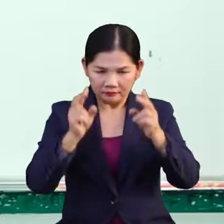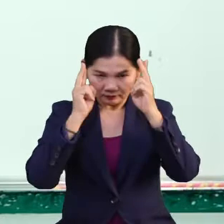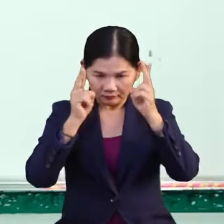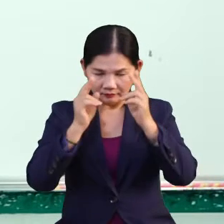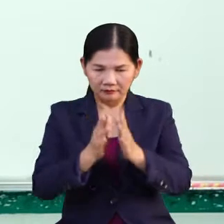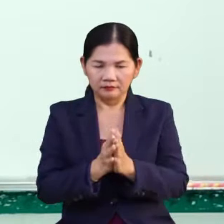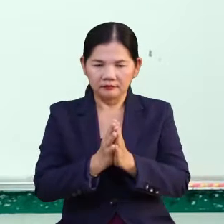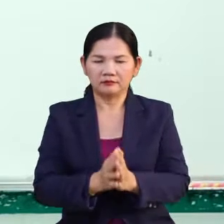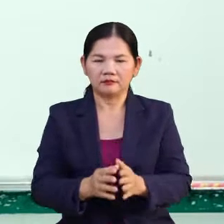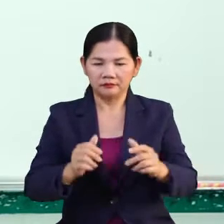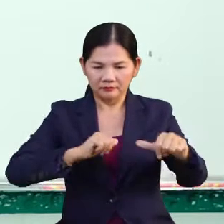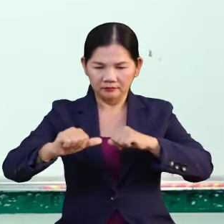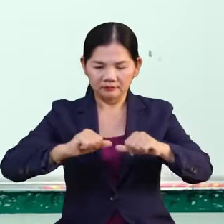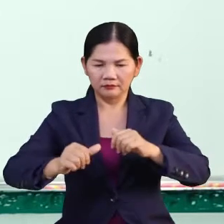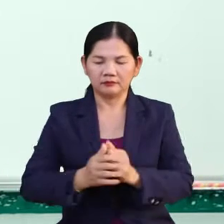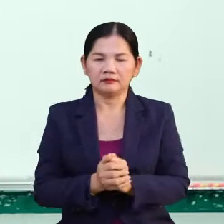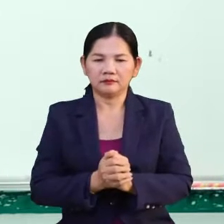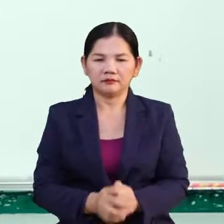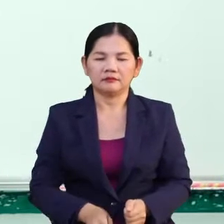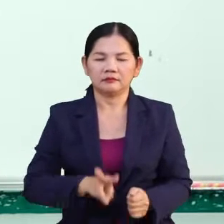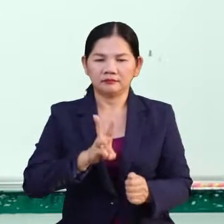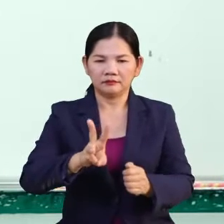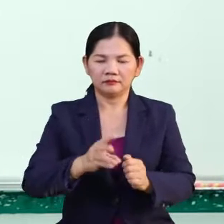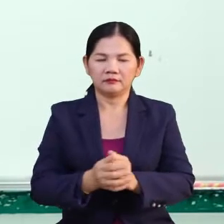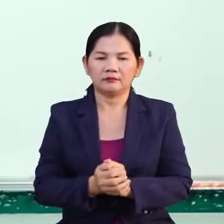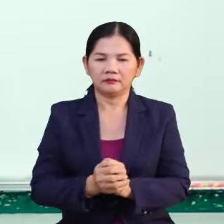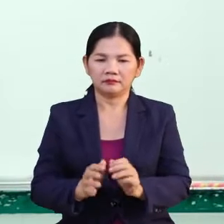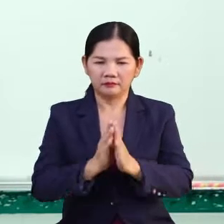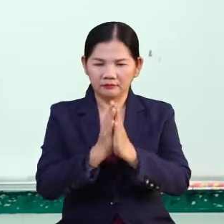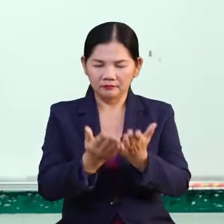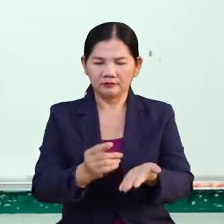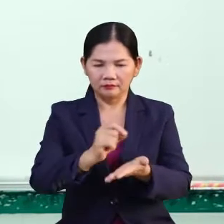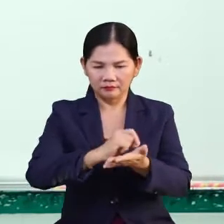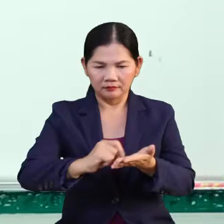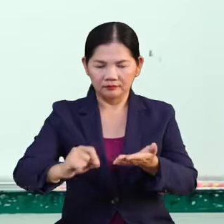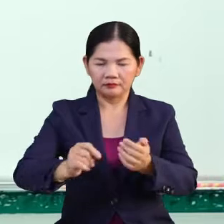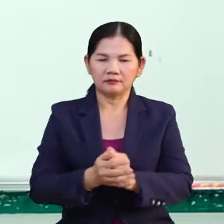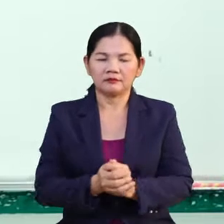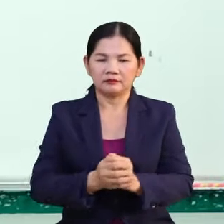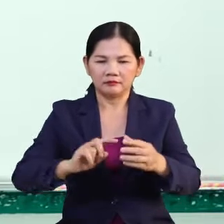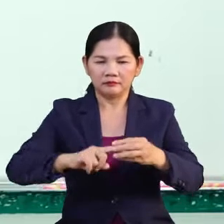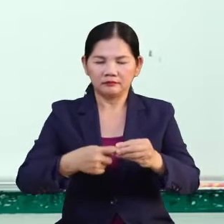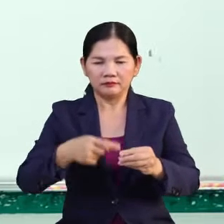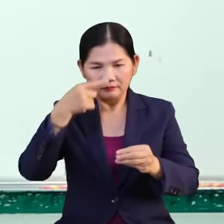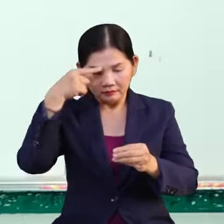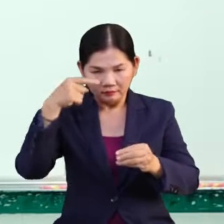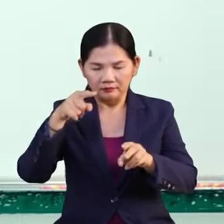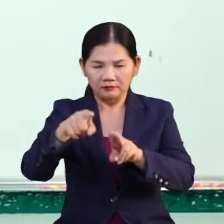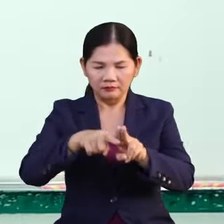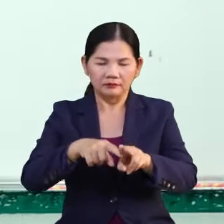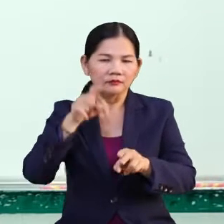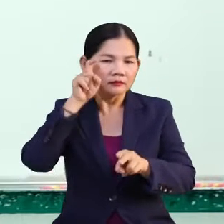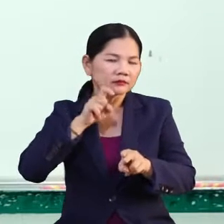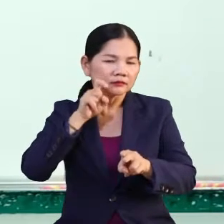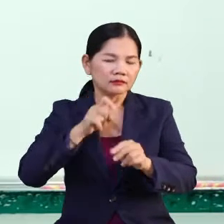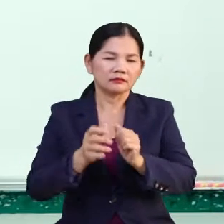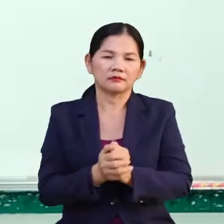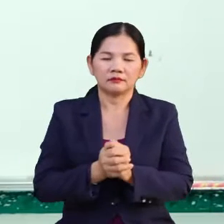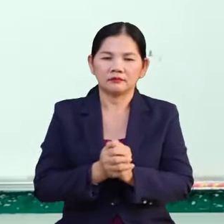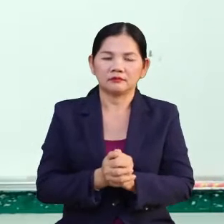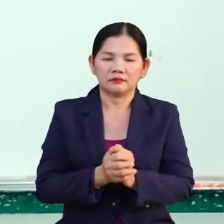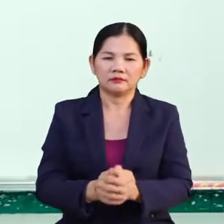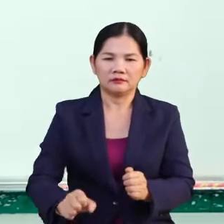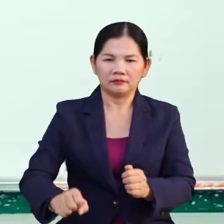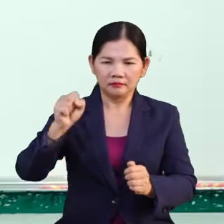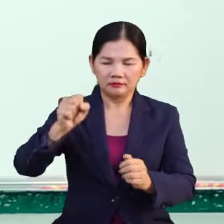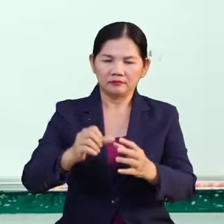សិក្សាអង្គមវិទ្យាសាស្ត្រថ្នាក់ទី3ចាសៀវភៅសរសេរខ្មៅដៃបន្ទាត់ជលលុបក្តារ